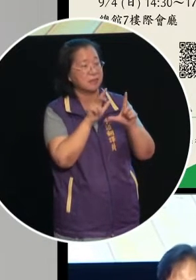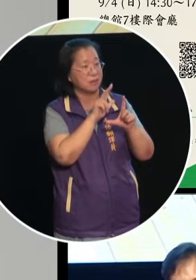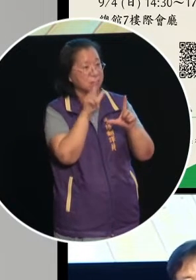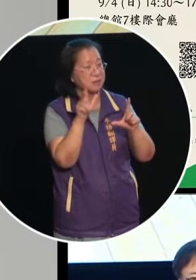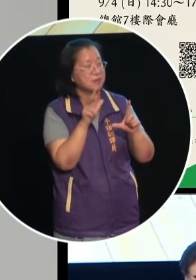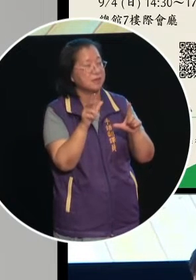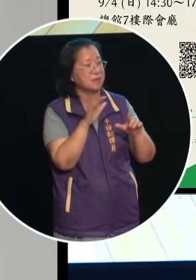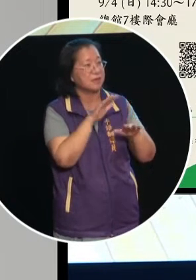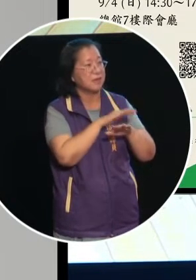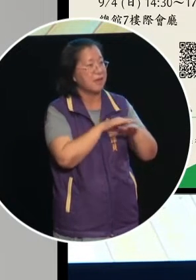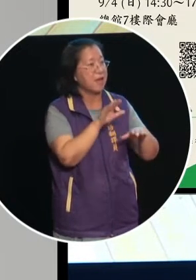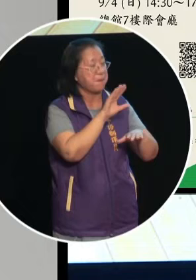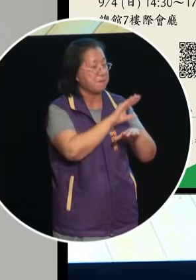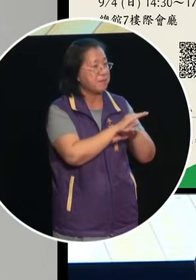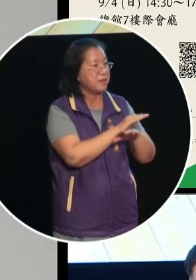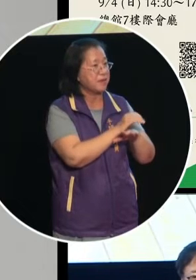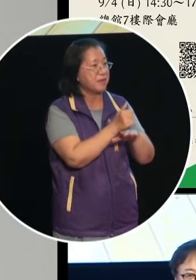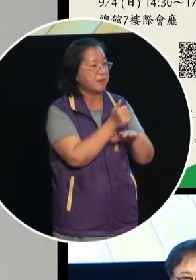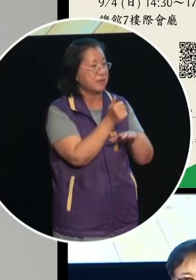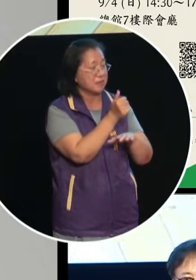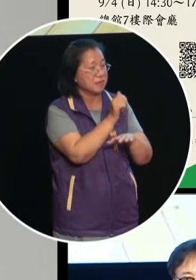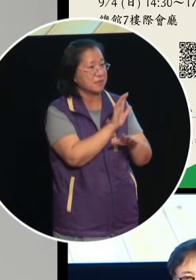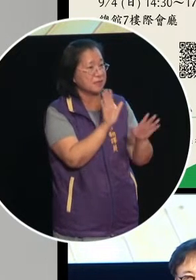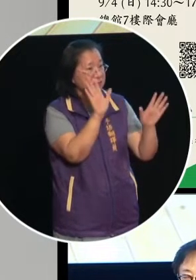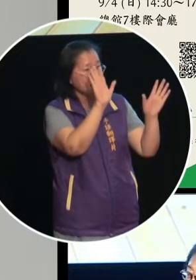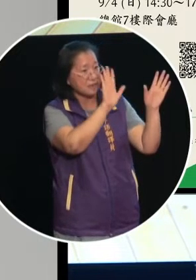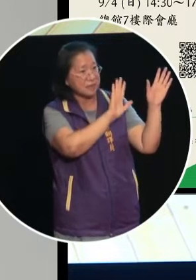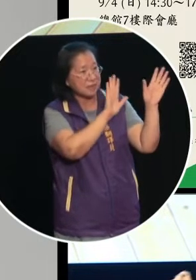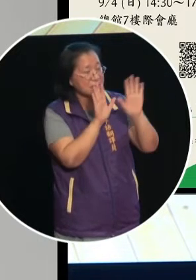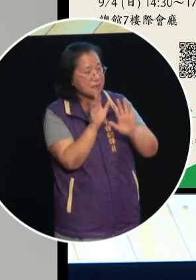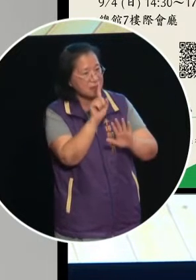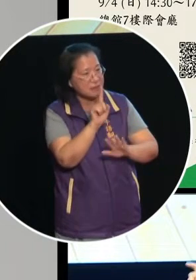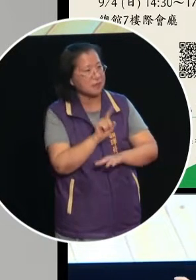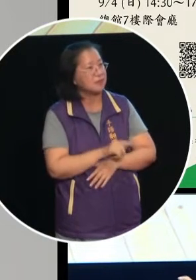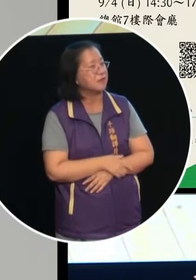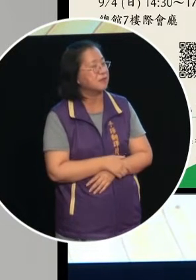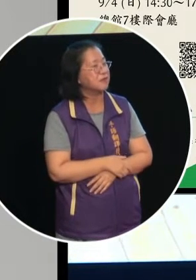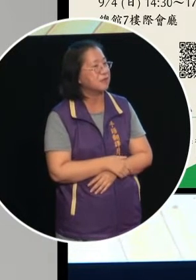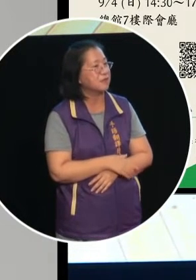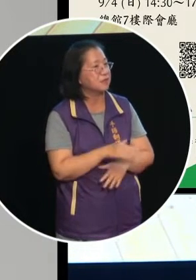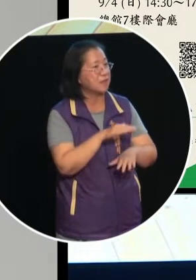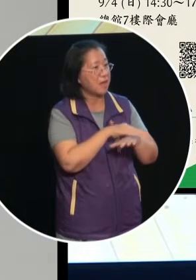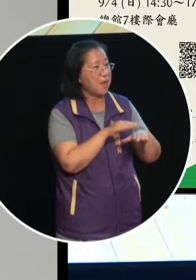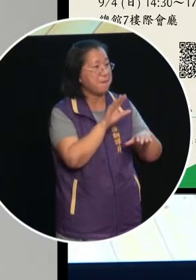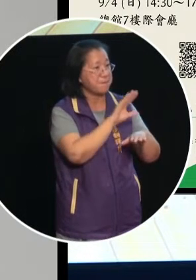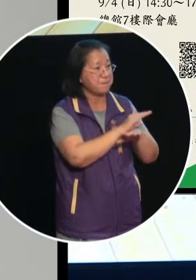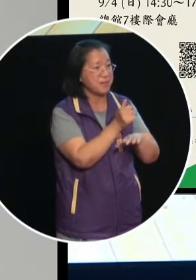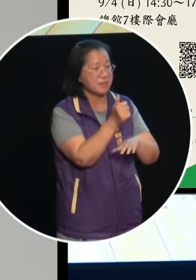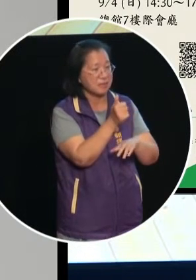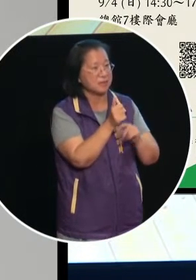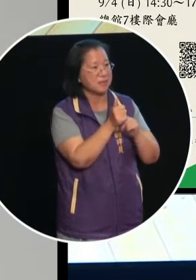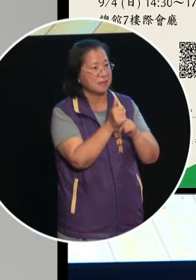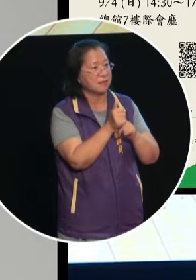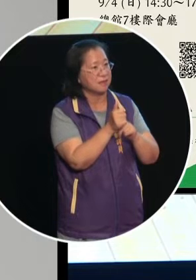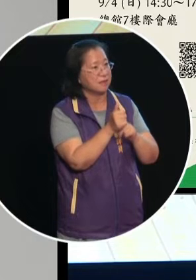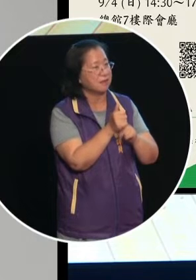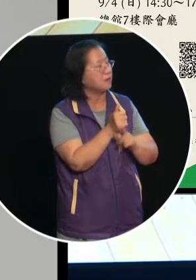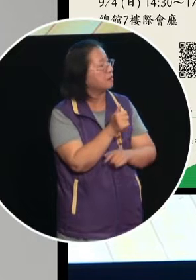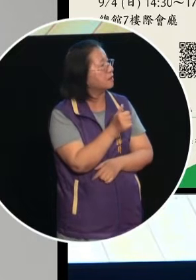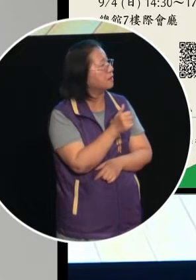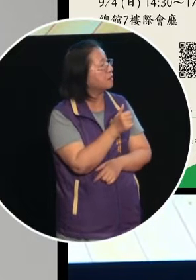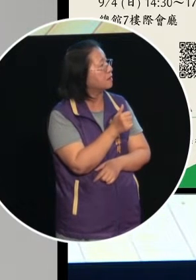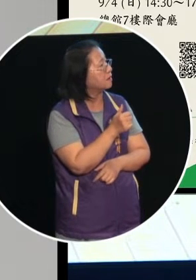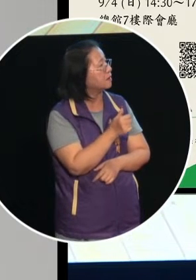他的建造是强硬派，所以是凶派。然后岸田先生是他是演的好人，